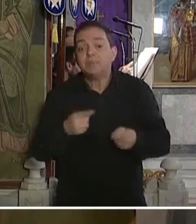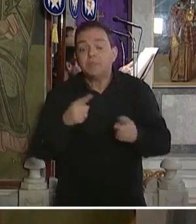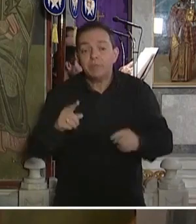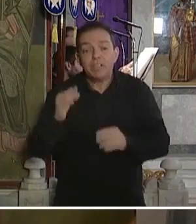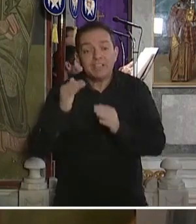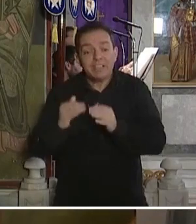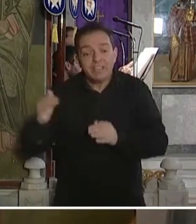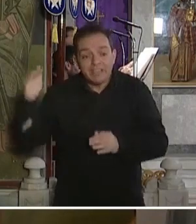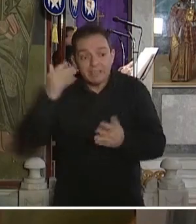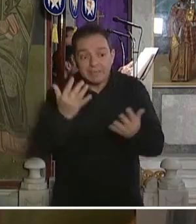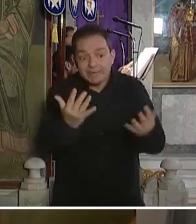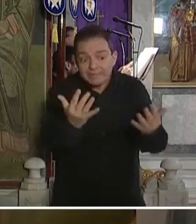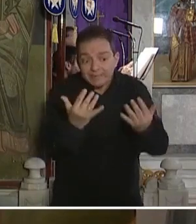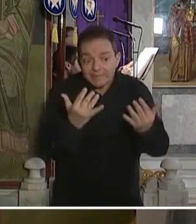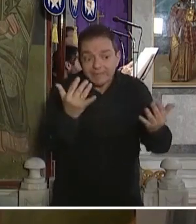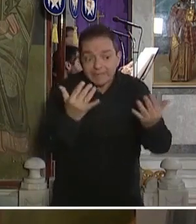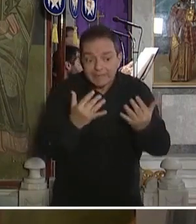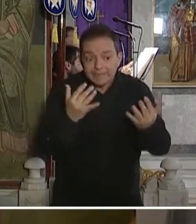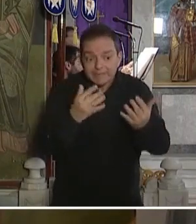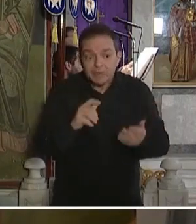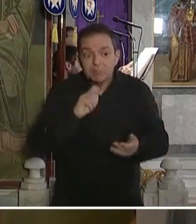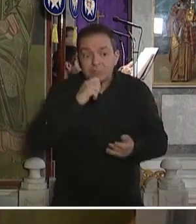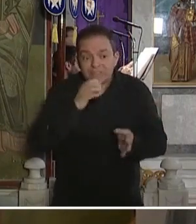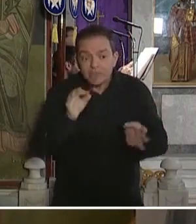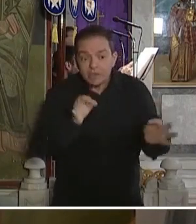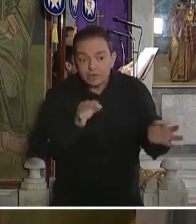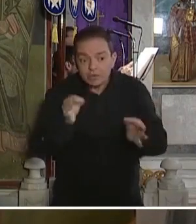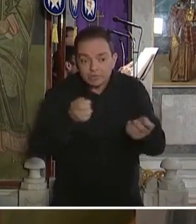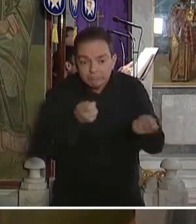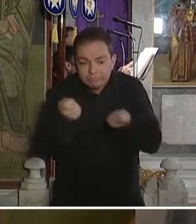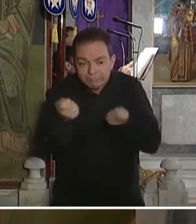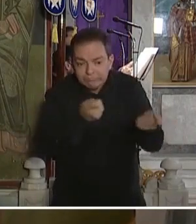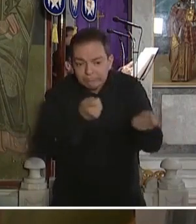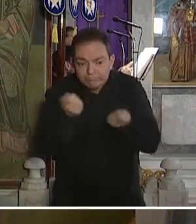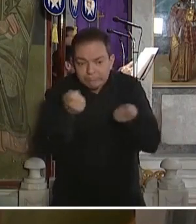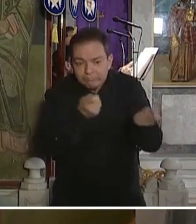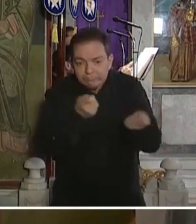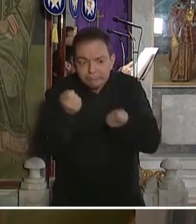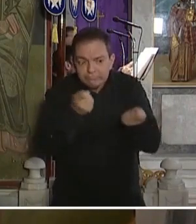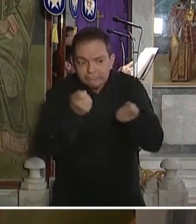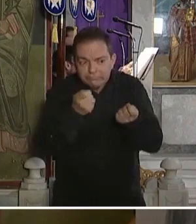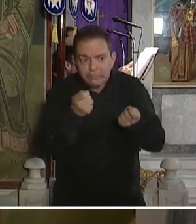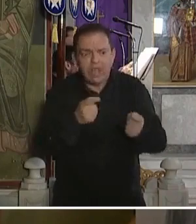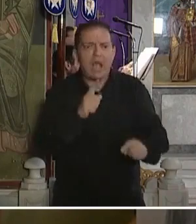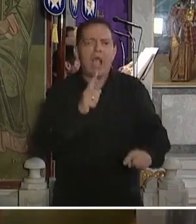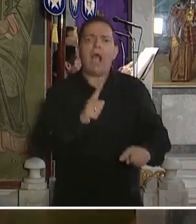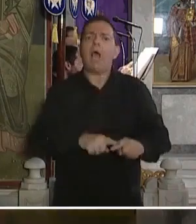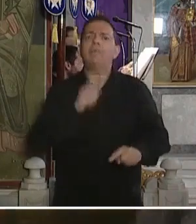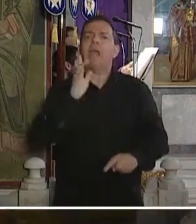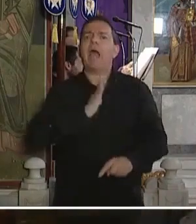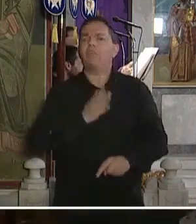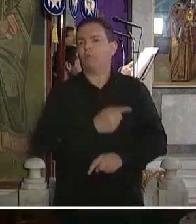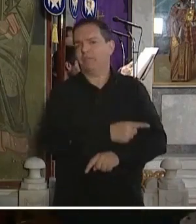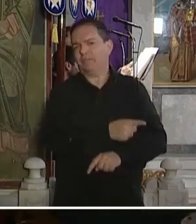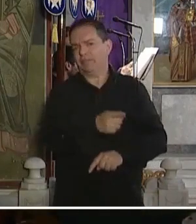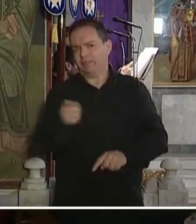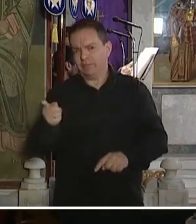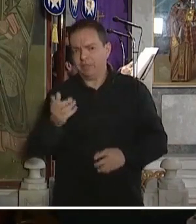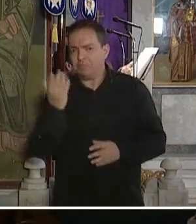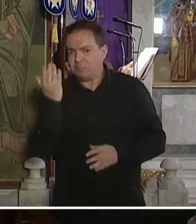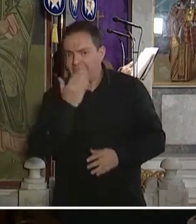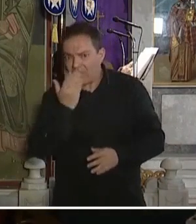μαθητάς», τους οδηγούσε στο μυστήριο, τους πήρε, απλοί άνθρωποι ήταν αυτοί, και